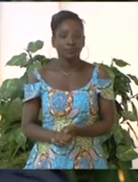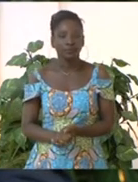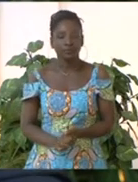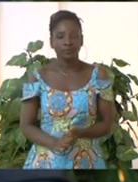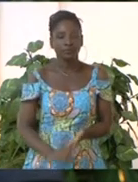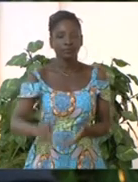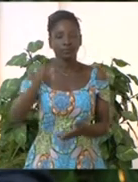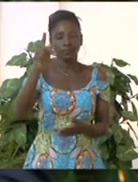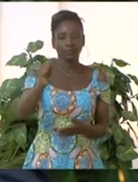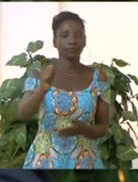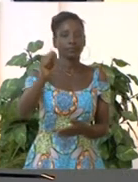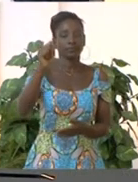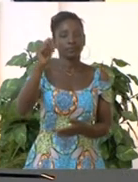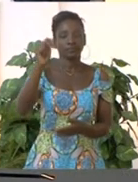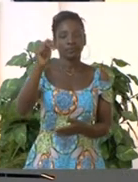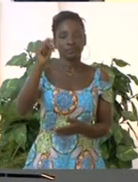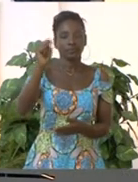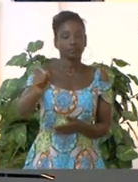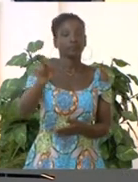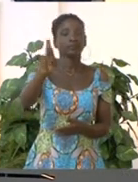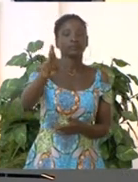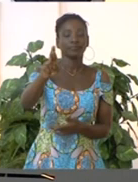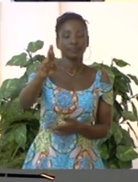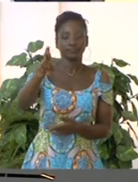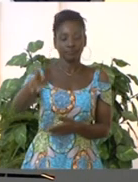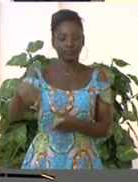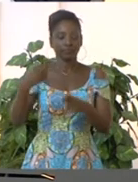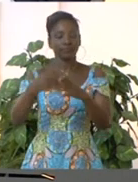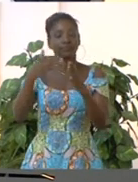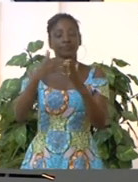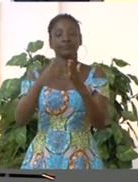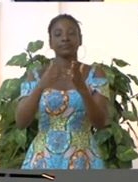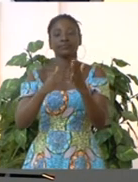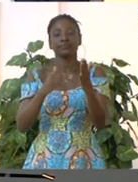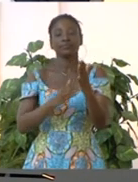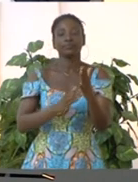treichville inscrit ck